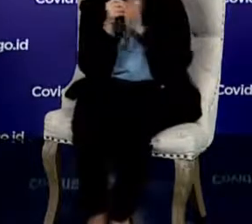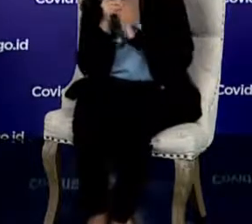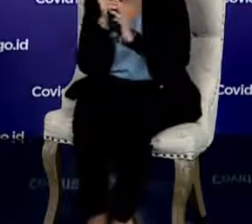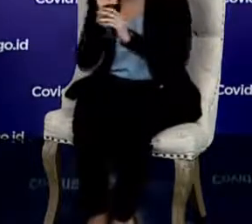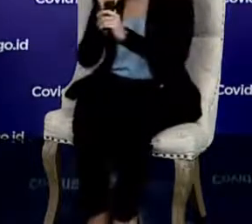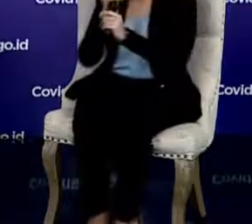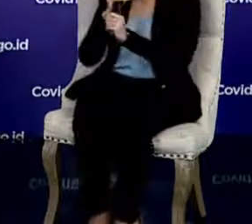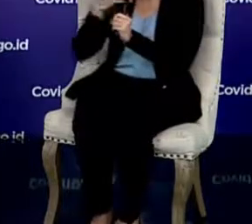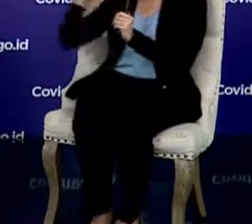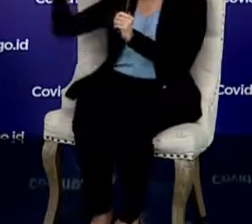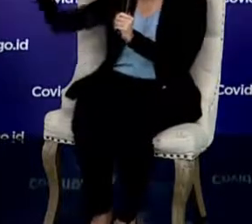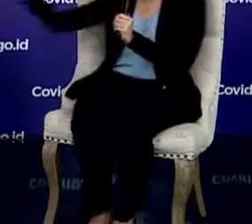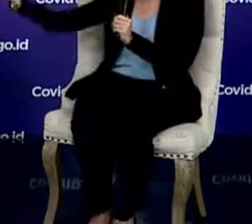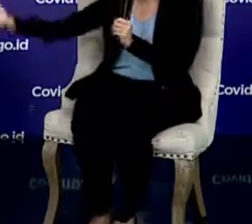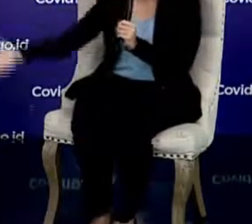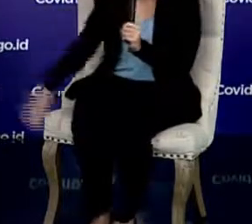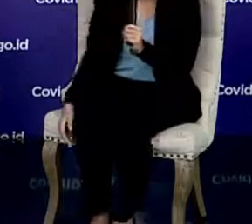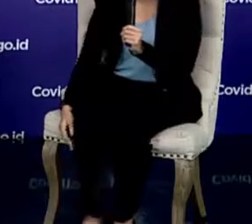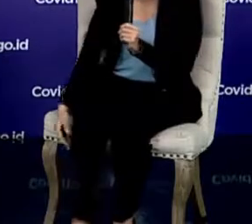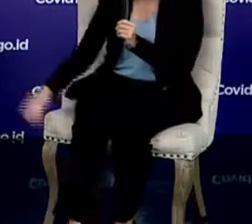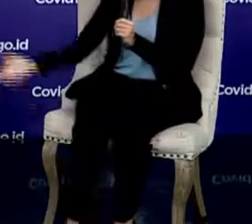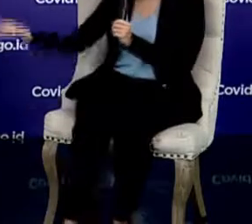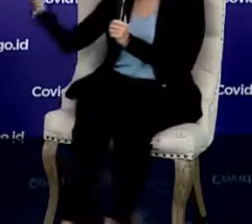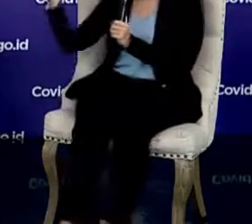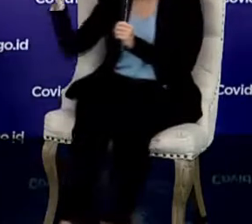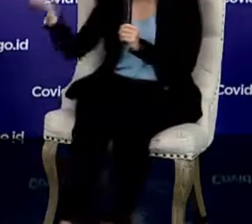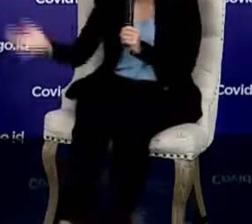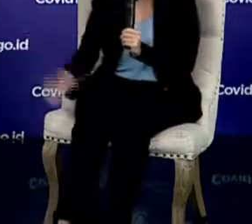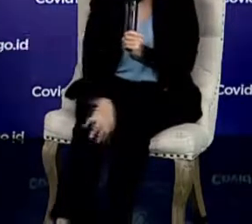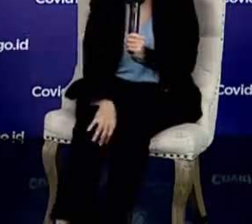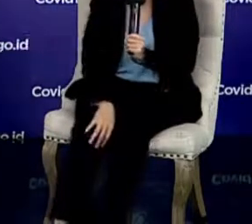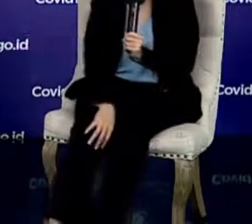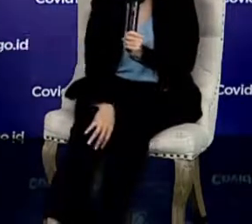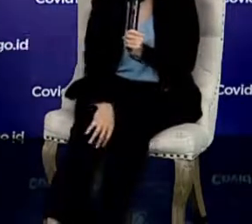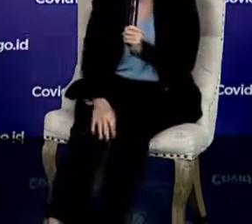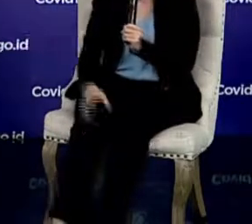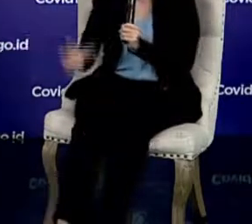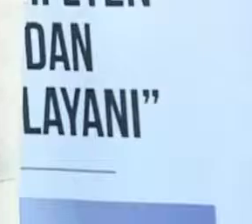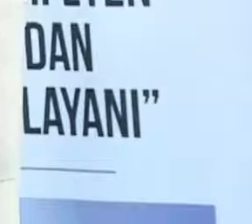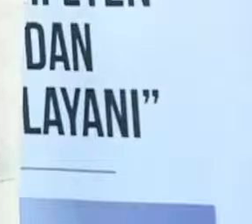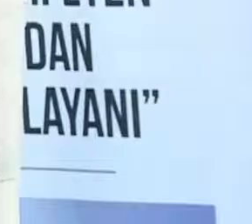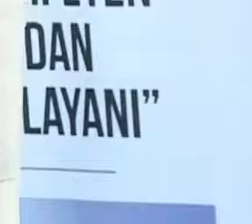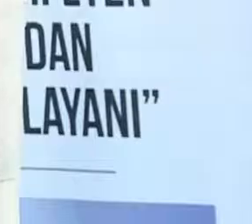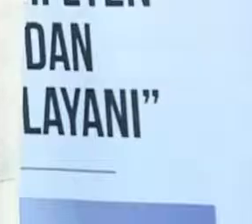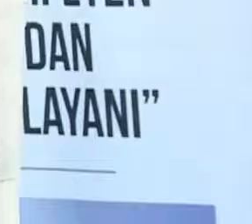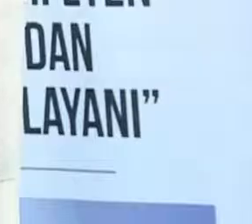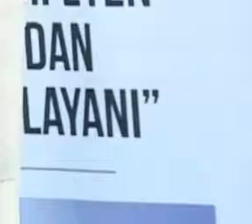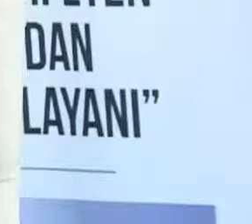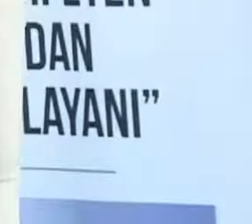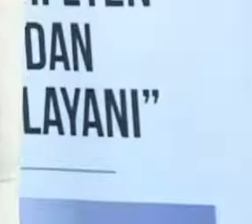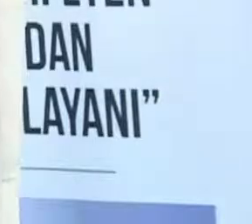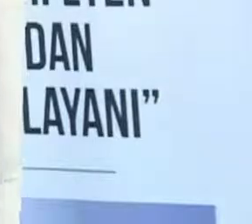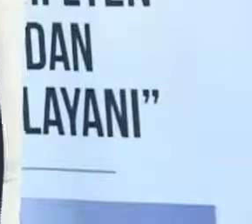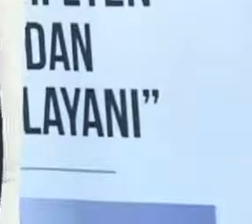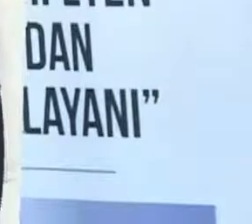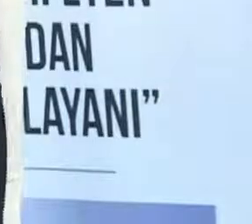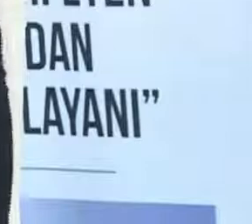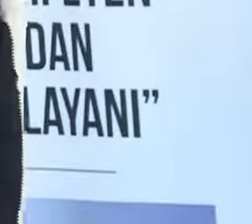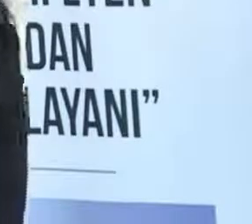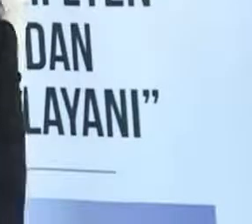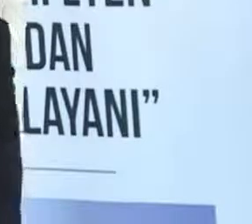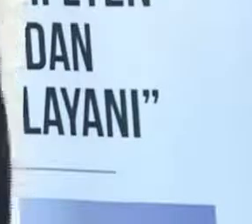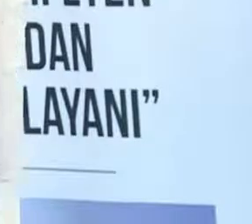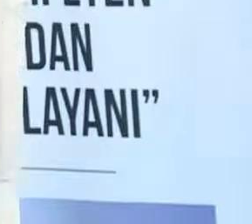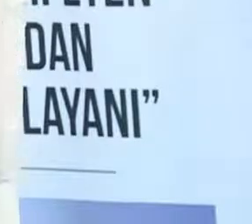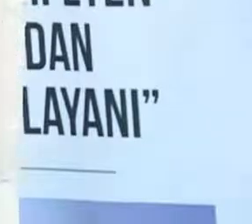Terima kasih dulu semuanya. Terima kasih. Ini tiga-tiganya luar biasa, suaranya merdu-merdu ya. Saya juga